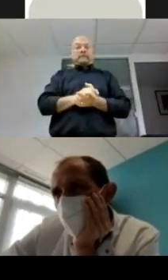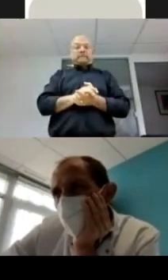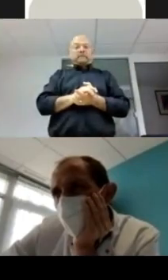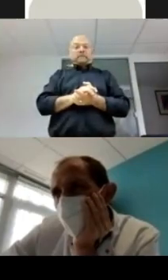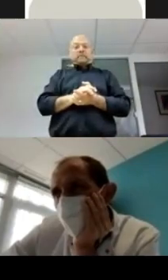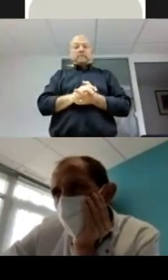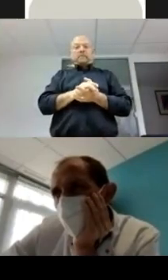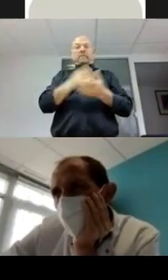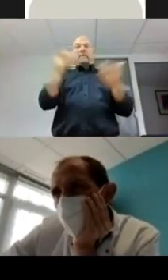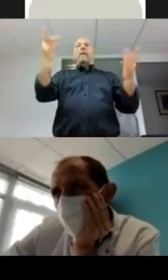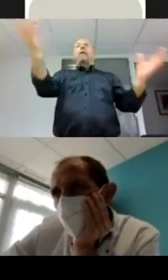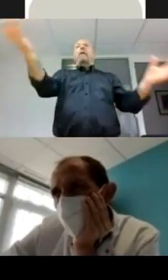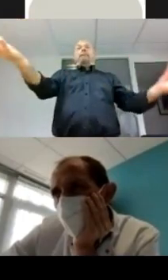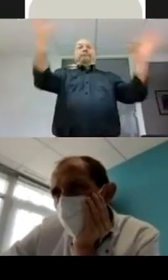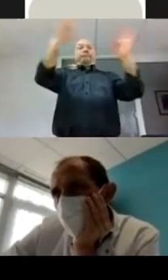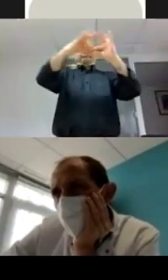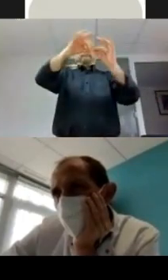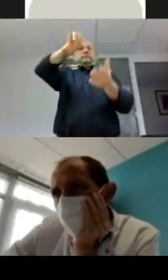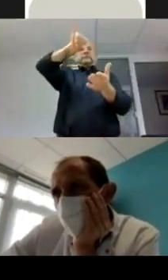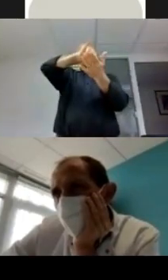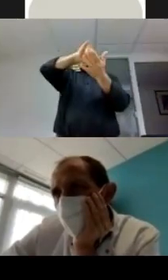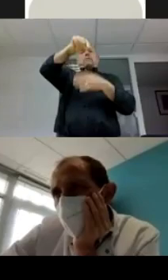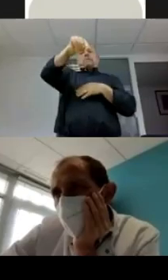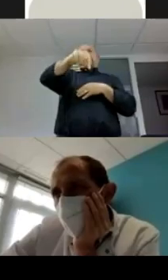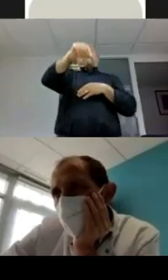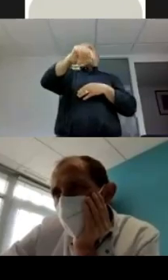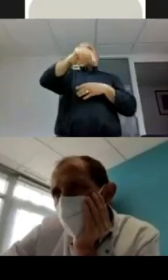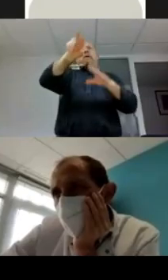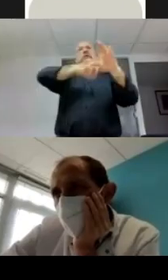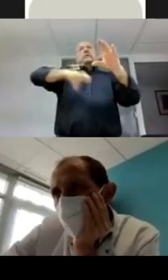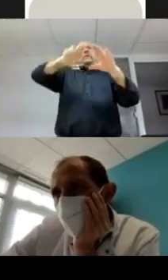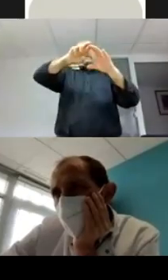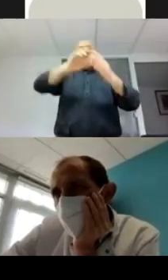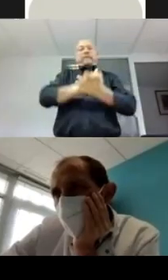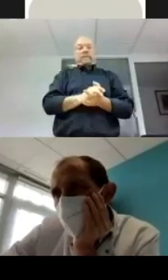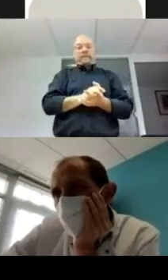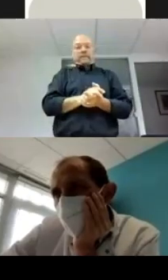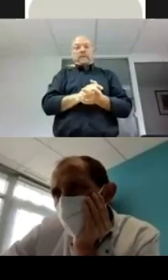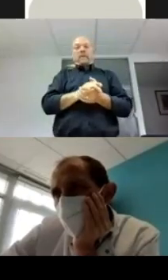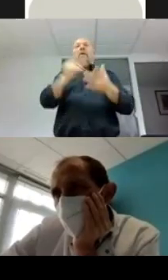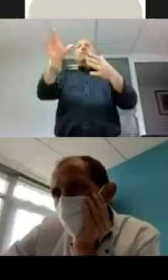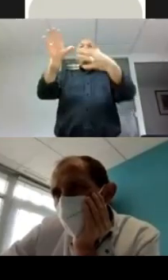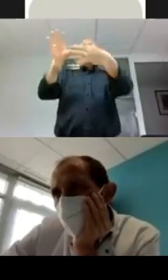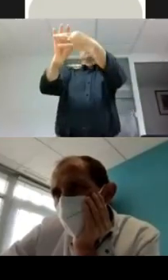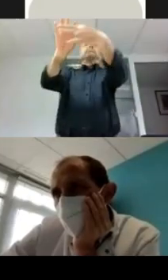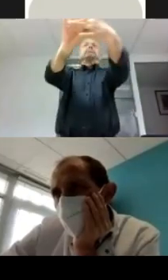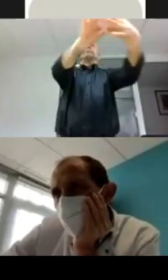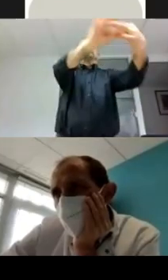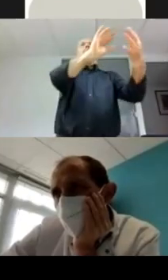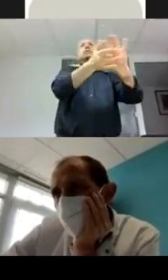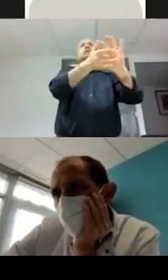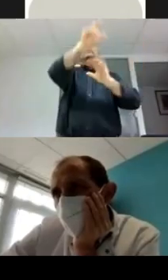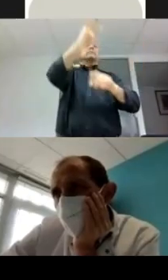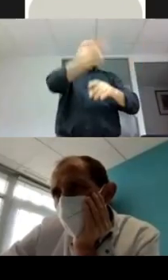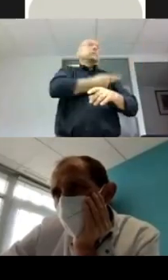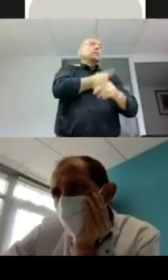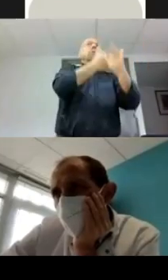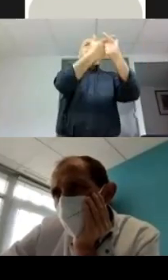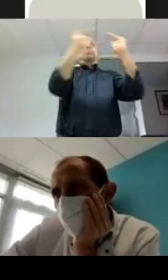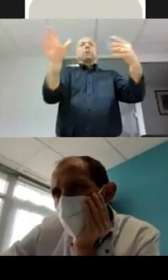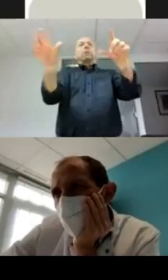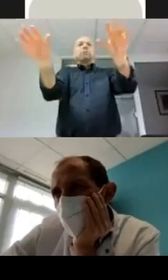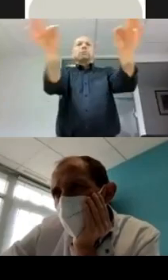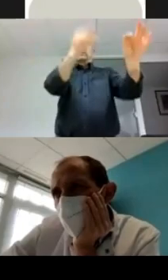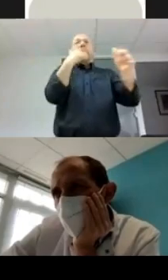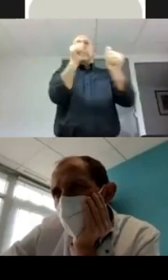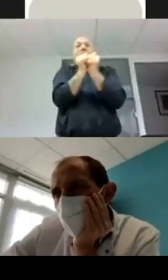Chaque département donc, est un site territorial pour ce centre régional en vue de travailler en partenariat avec tous les